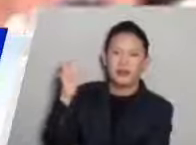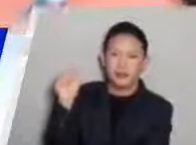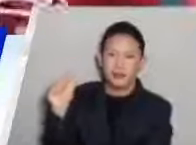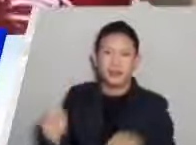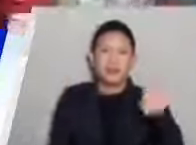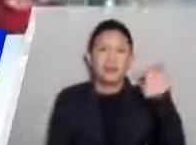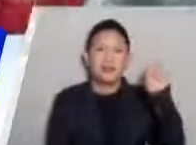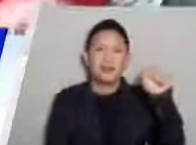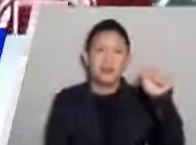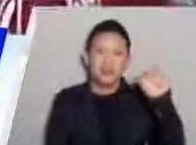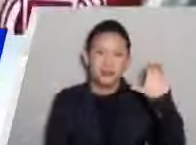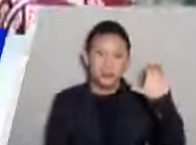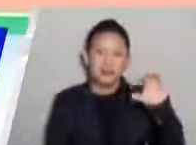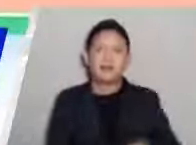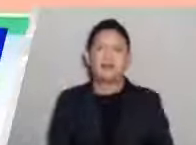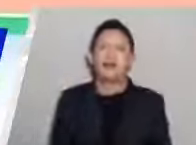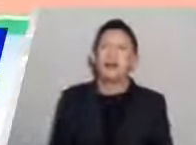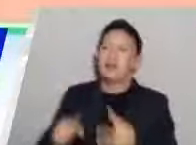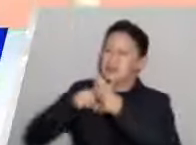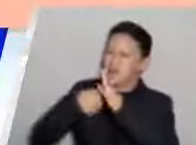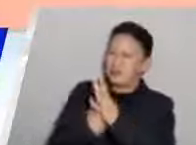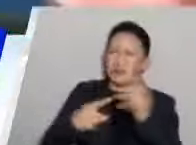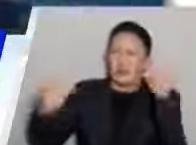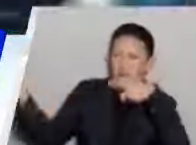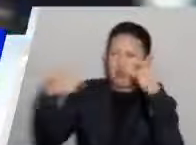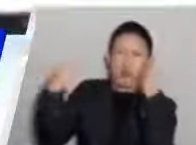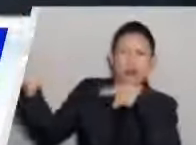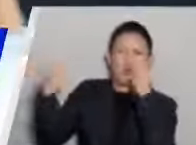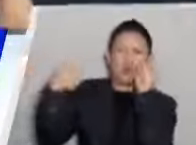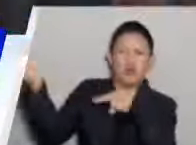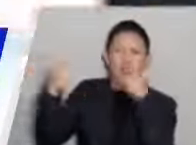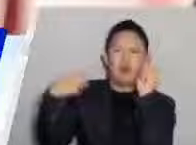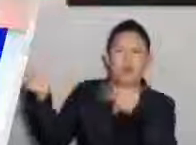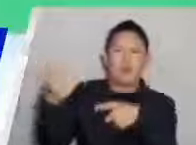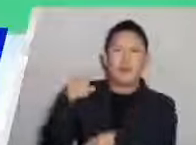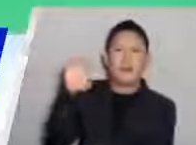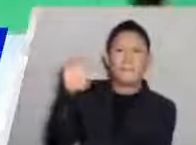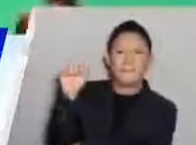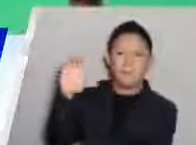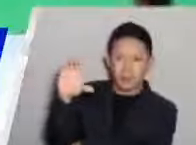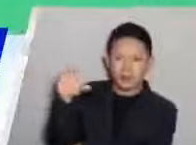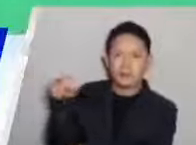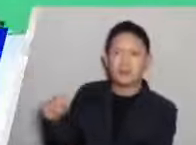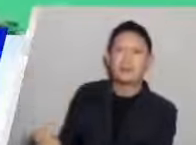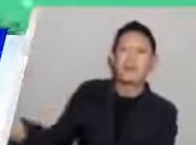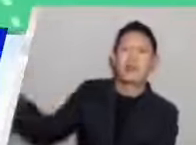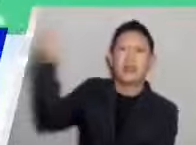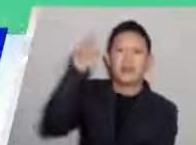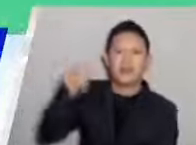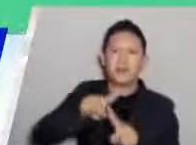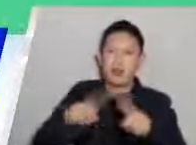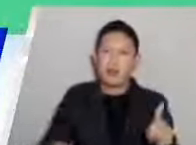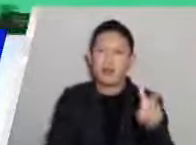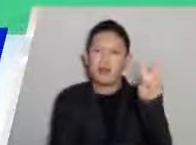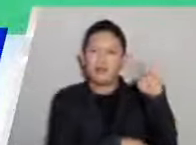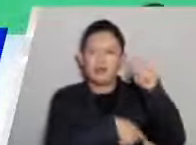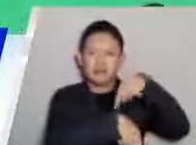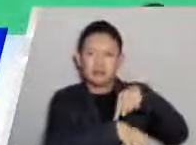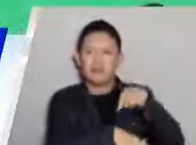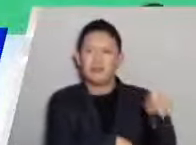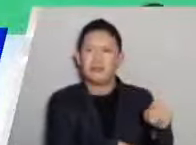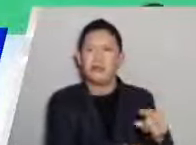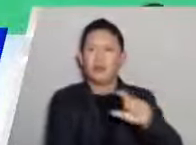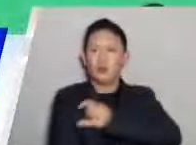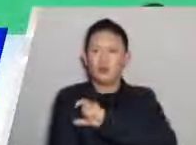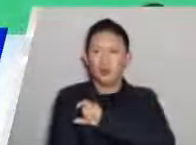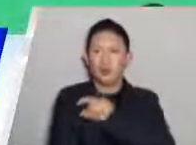ang rallies at nasungkit ng Generals ang unang set. Pero nakabawi ang 3-time defending champions Altas at dire-diretso nang nakuha ang